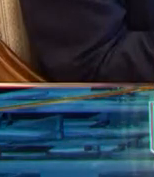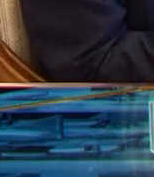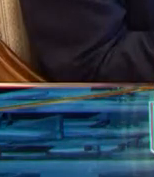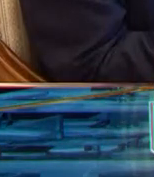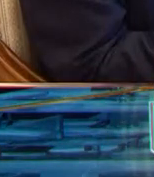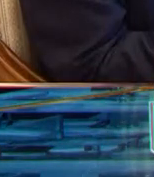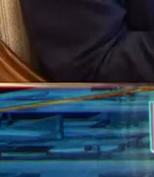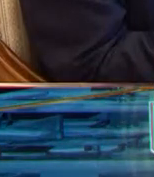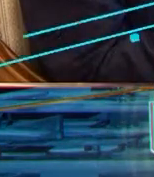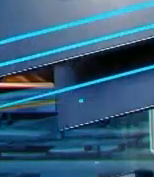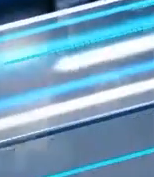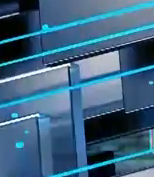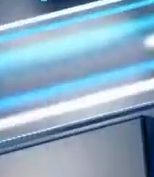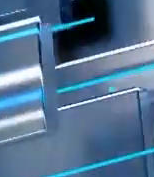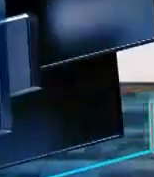қабылдады.